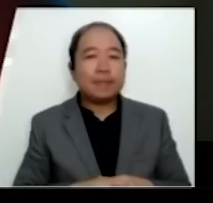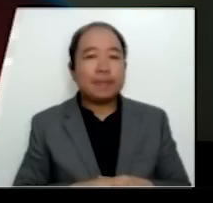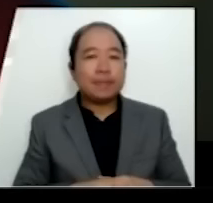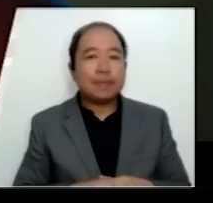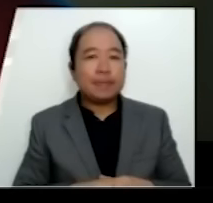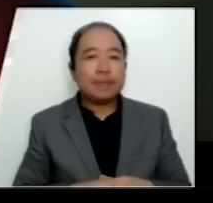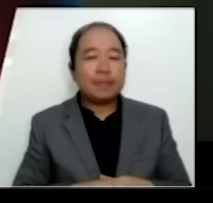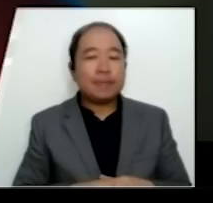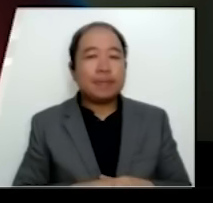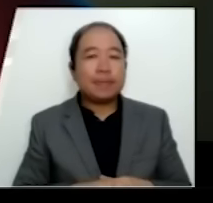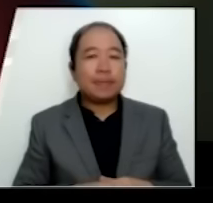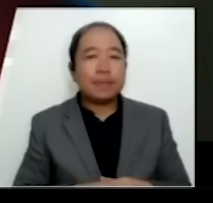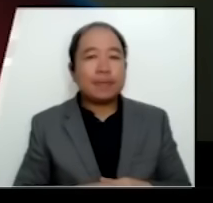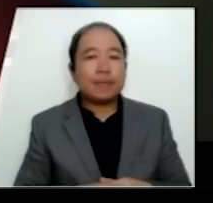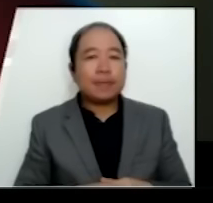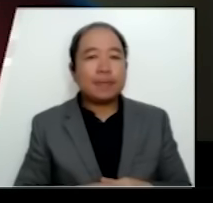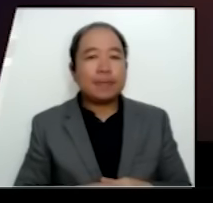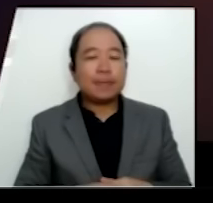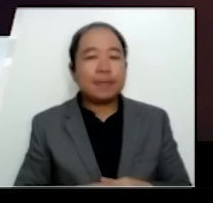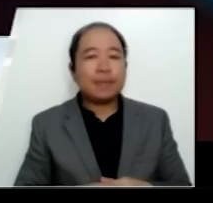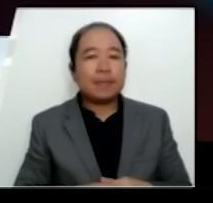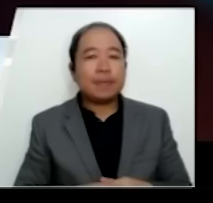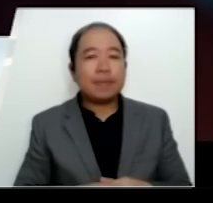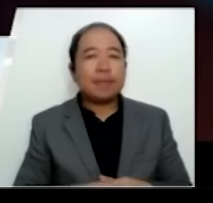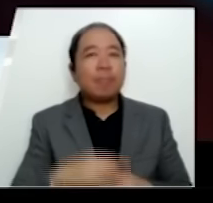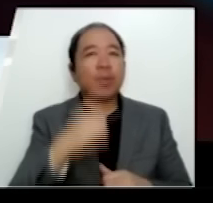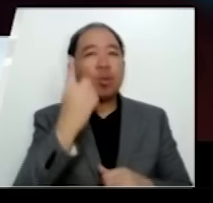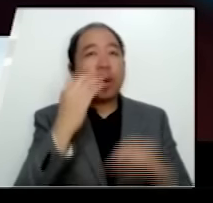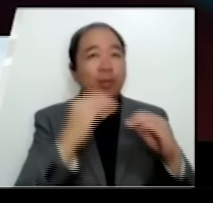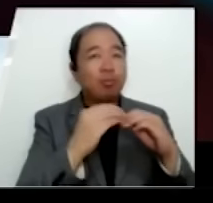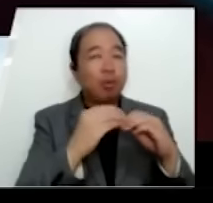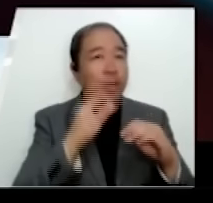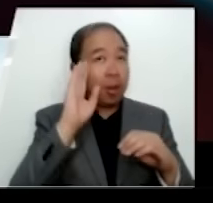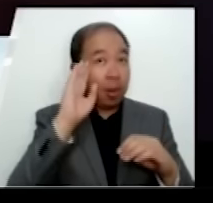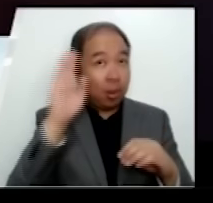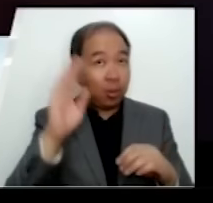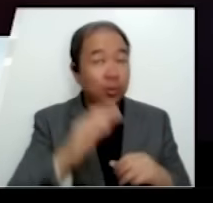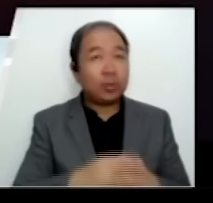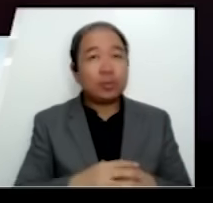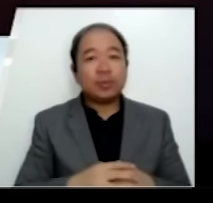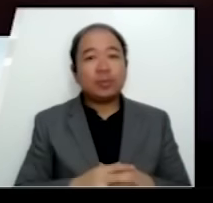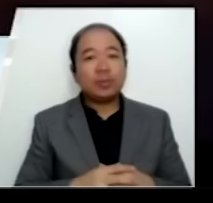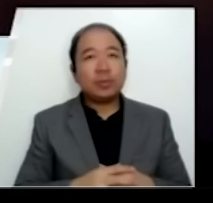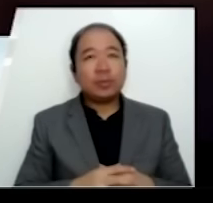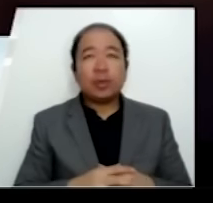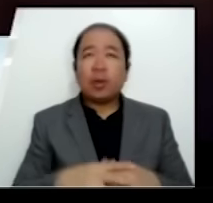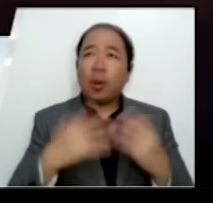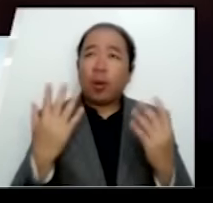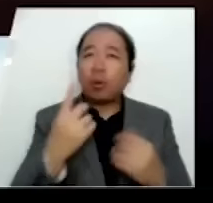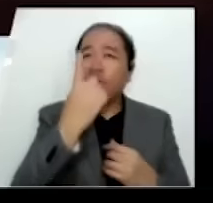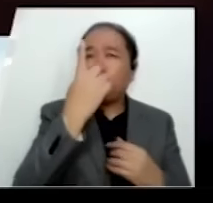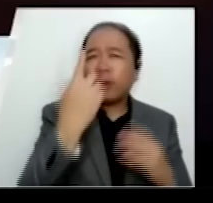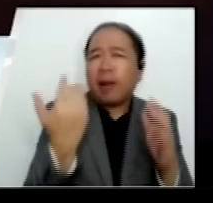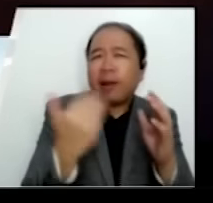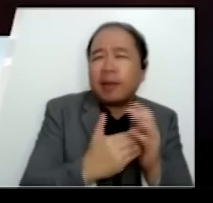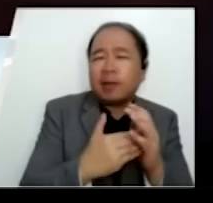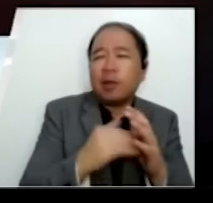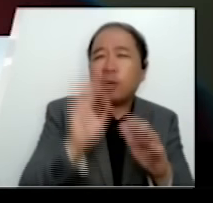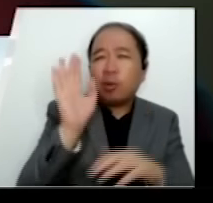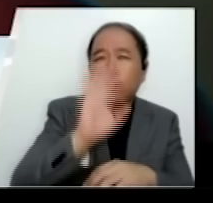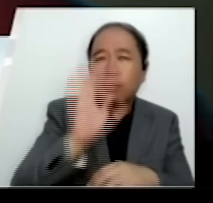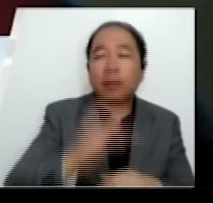Do you want me back? One more hello? Do you still love me? Or one more goodbye?